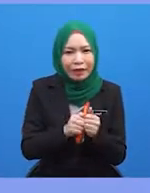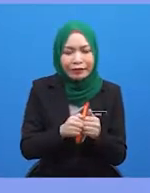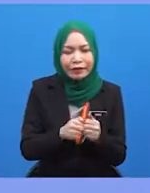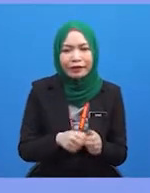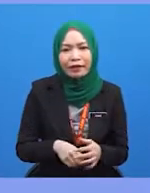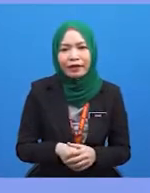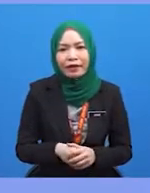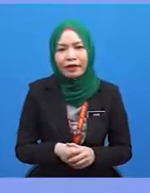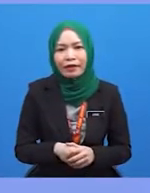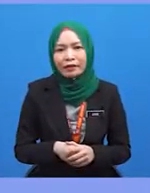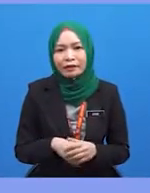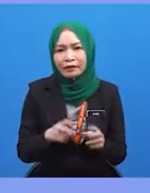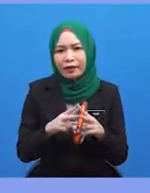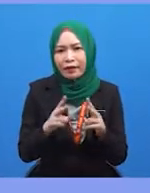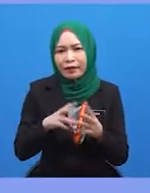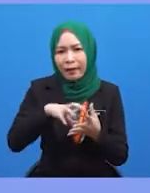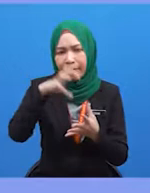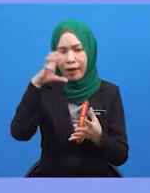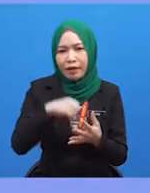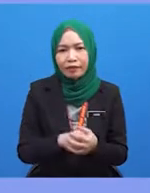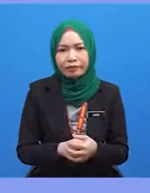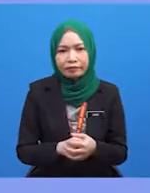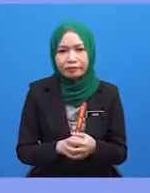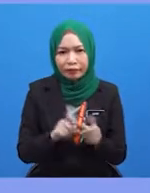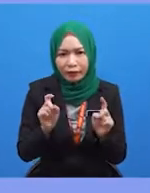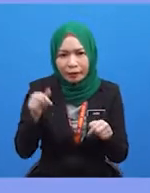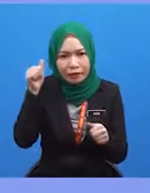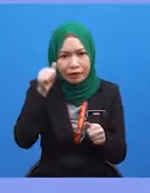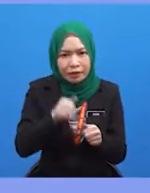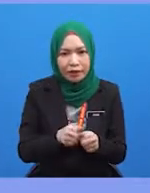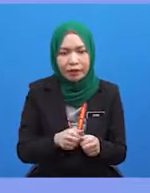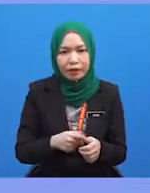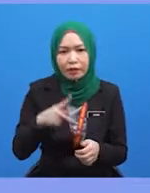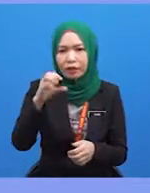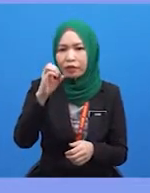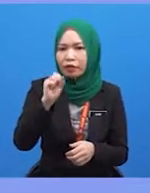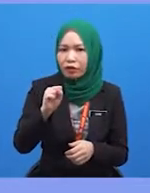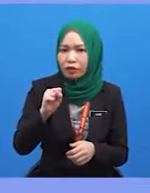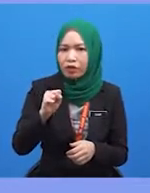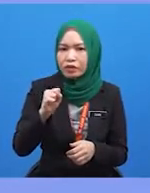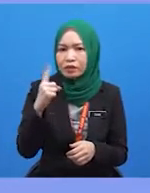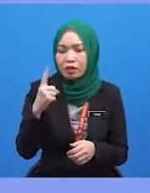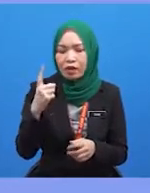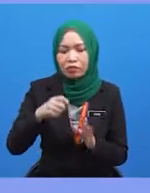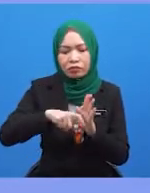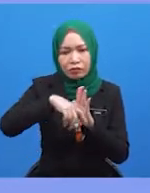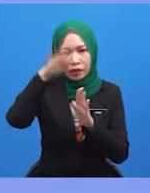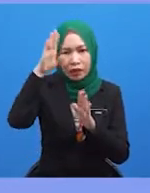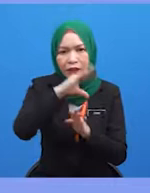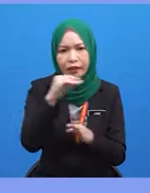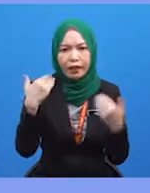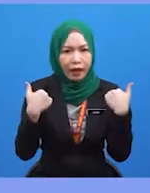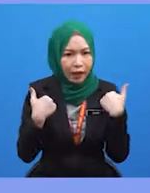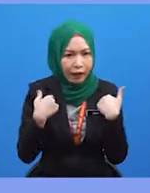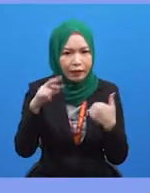ingat, penyelidikan dan pembangunan ini melibatkan kos yang tinggi serta berisiko.